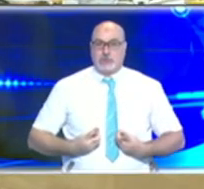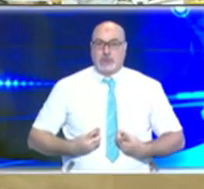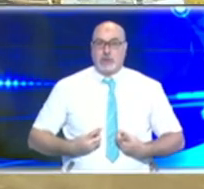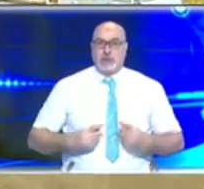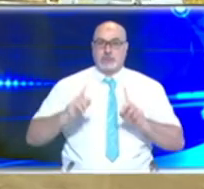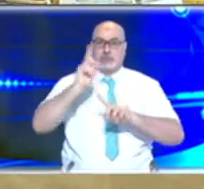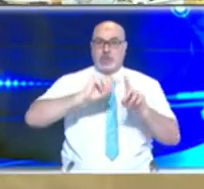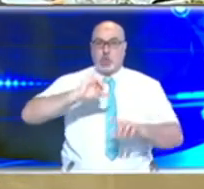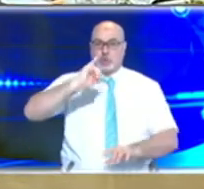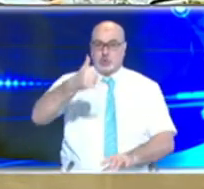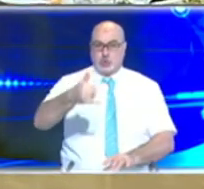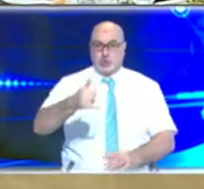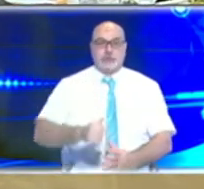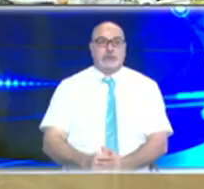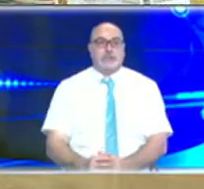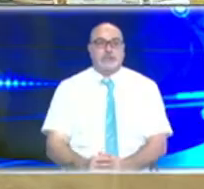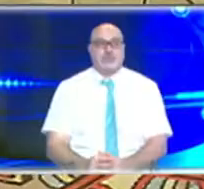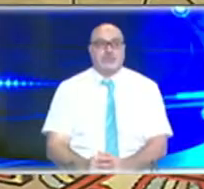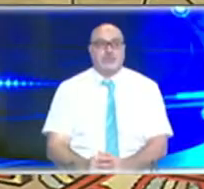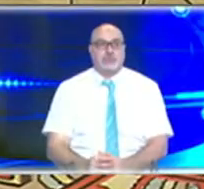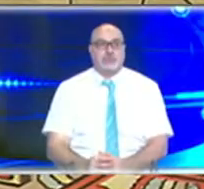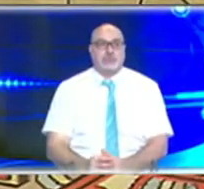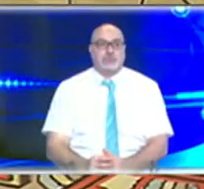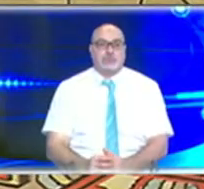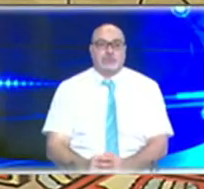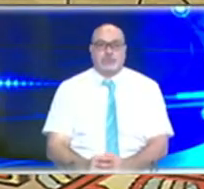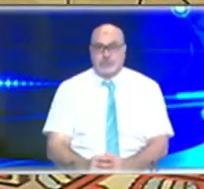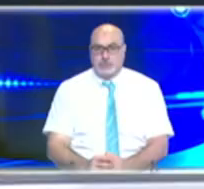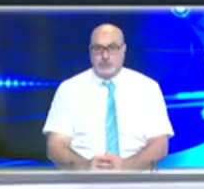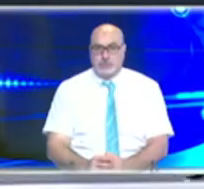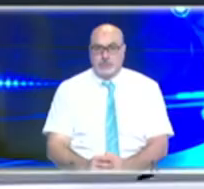جلسة علنية غدا الخميس.